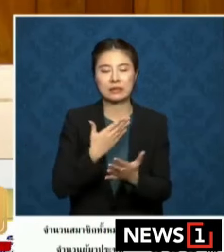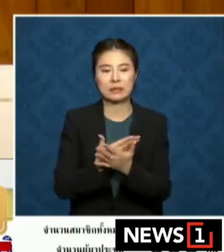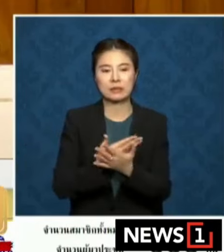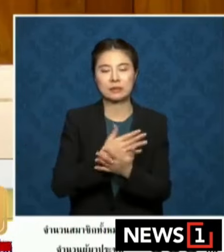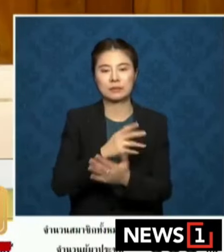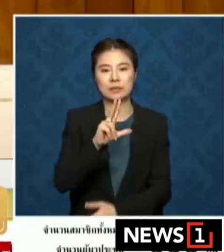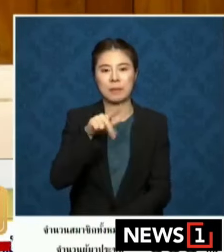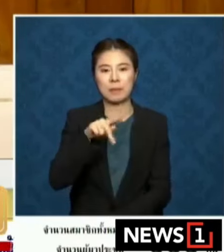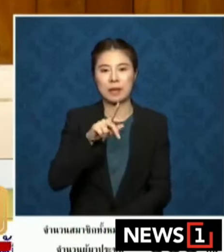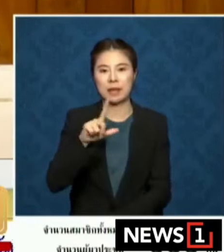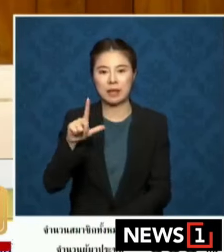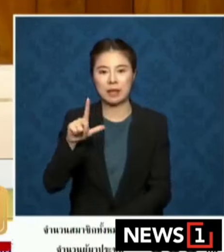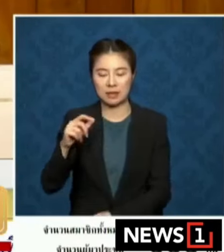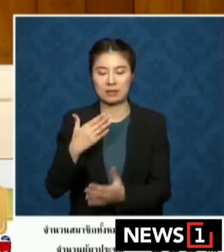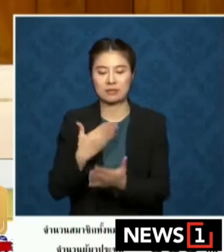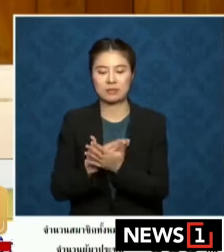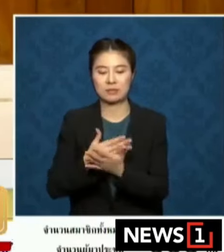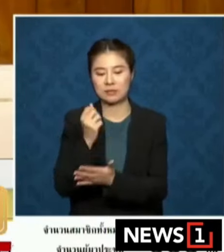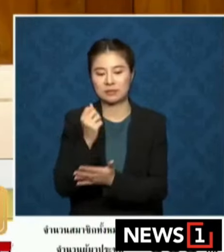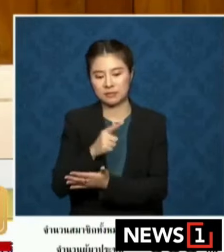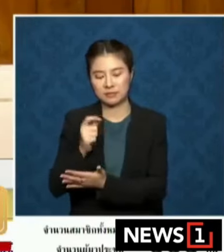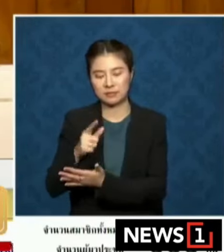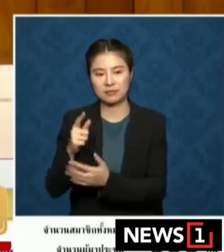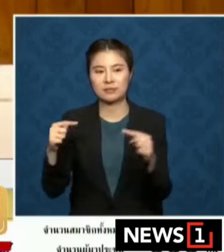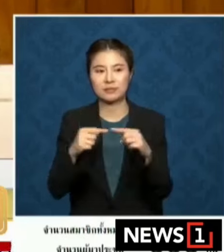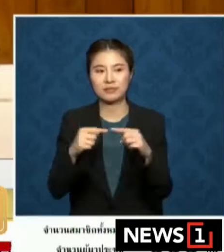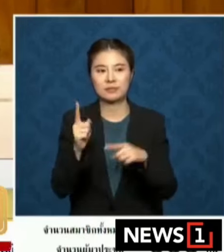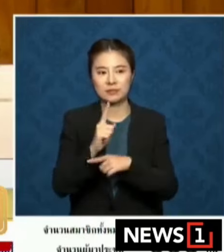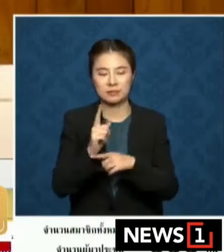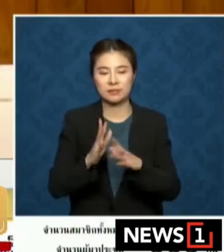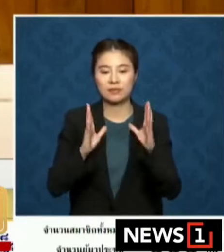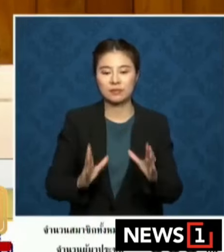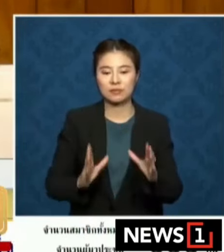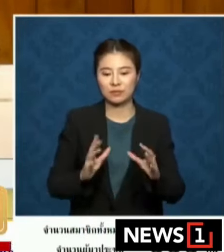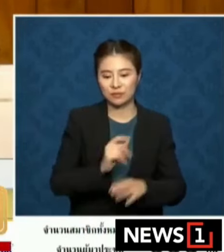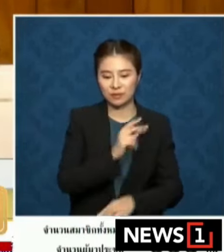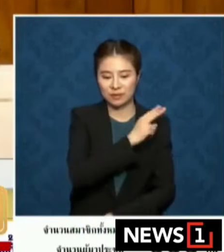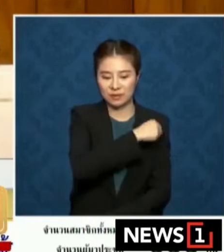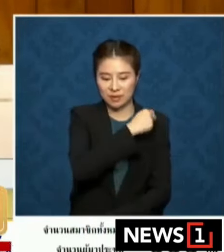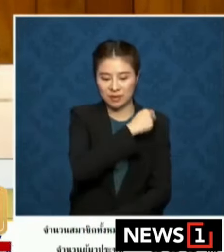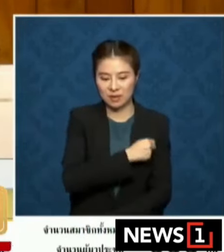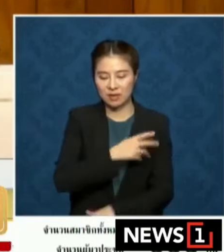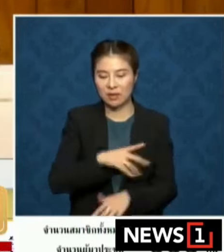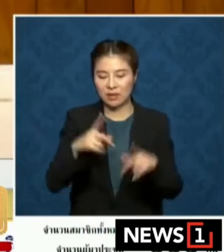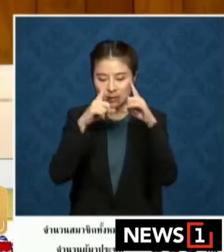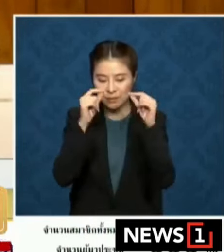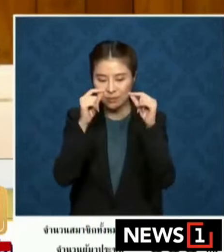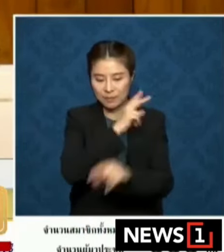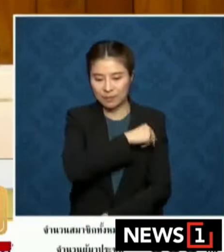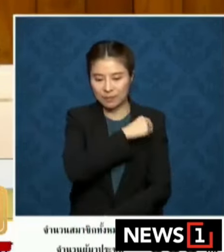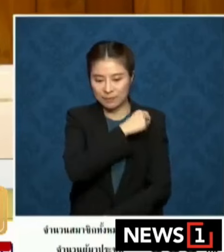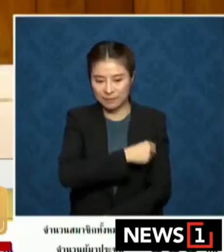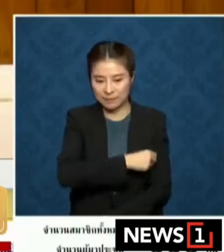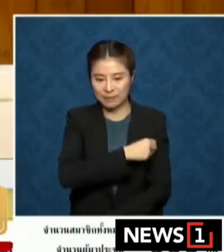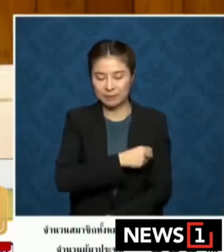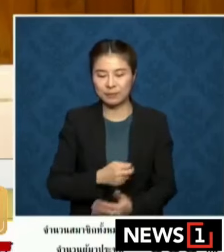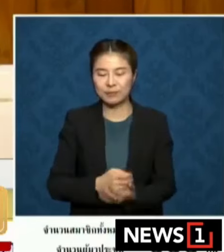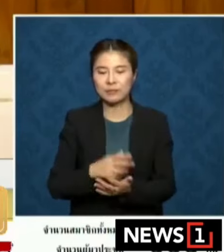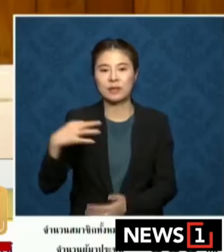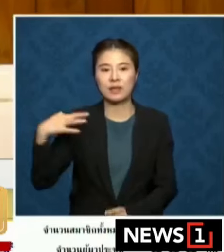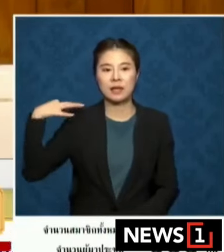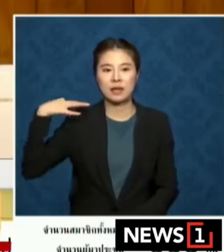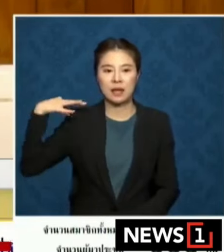จำเป็นในการบรรทผลกระทบจากภัยพิบัติร้ายแรงส่วนที่มองว่าเป็นการตีเช็คเปล่าเนี่ยชี้แจงว่างบกลางคืองบประมาณราย